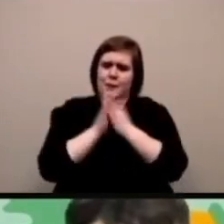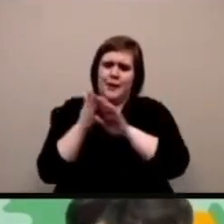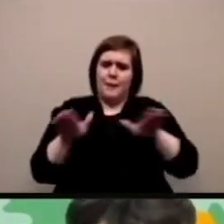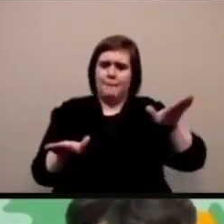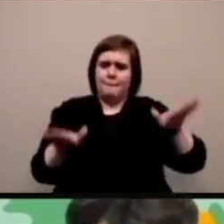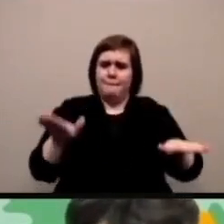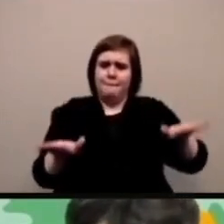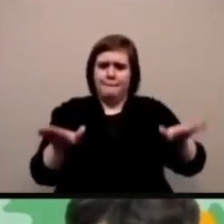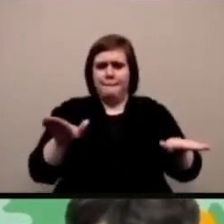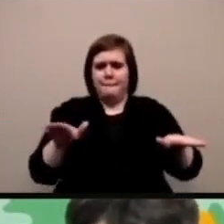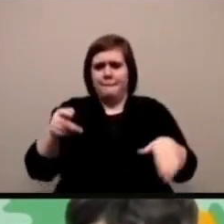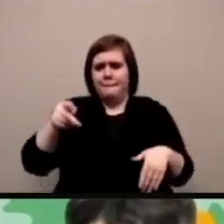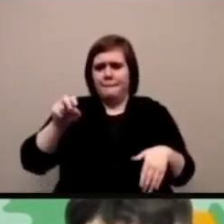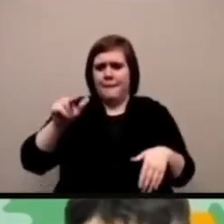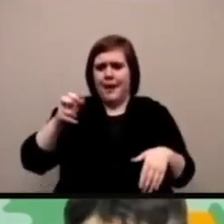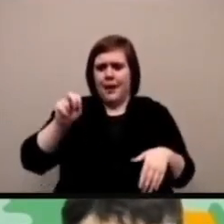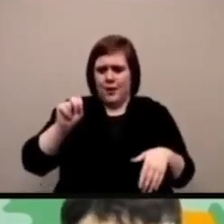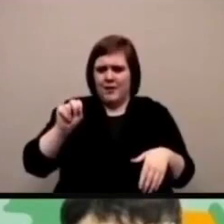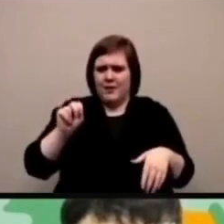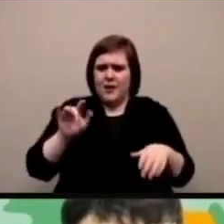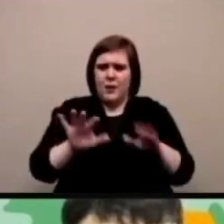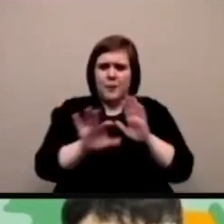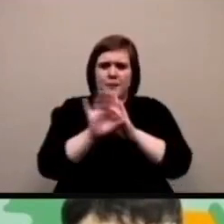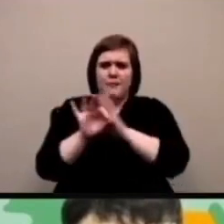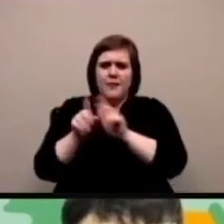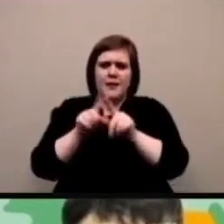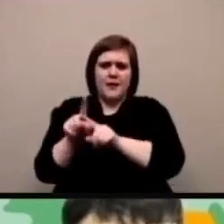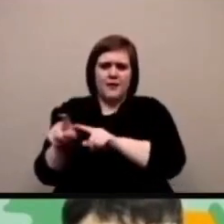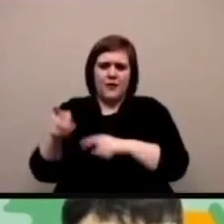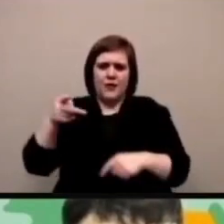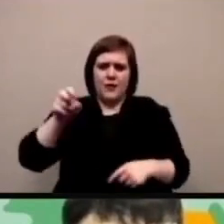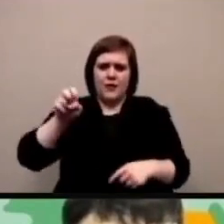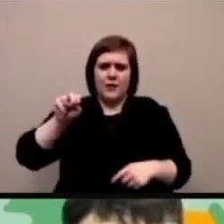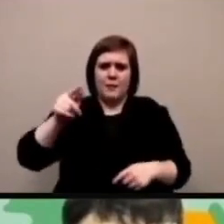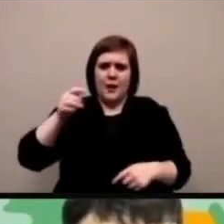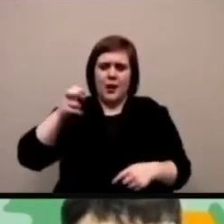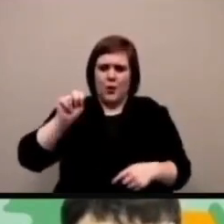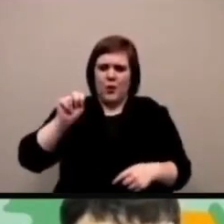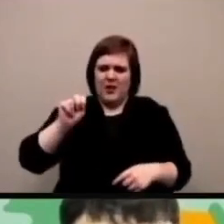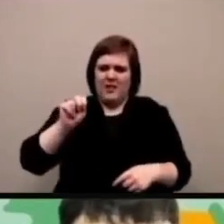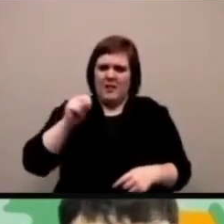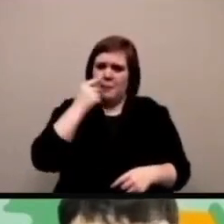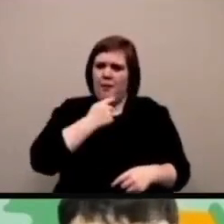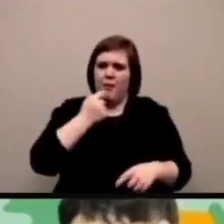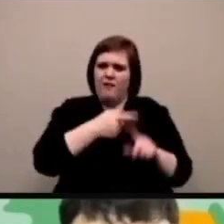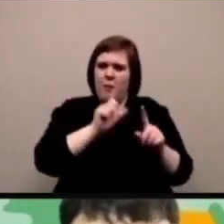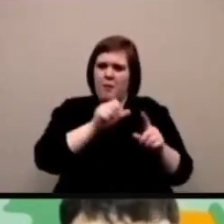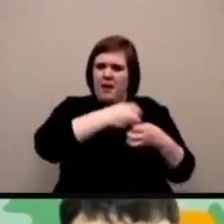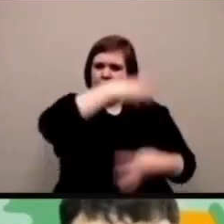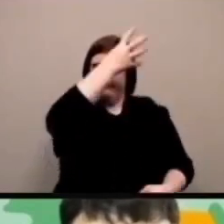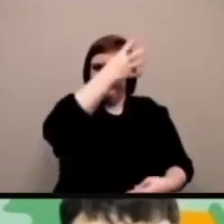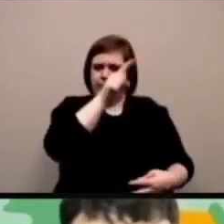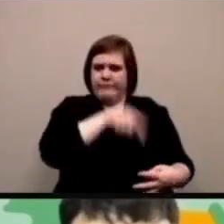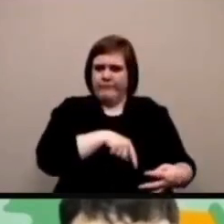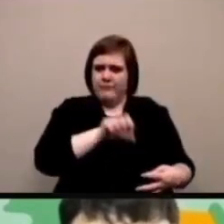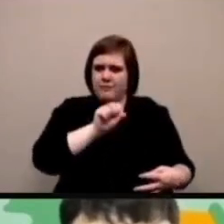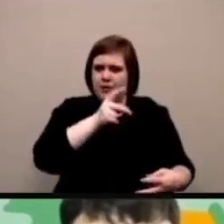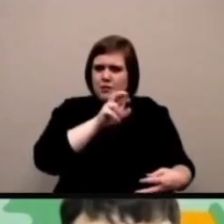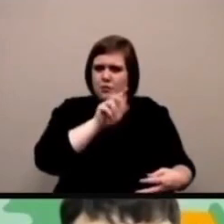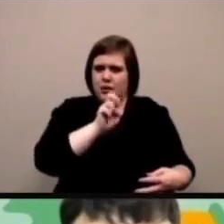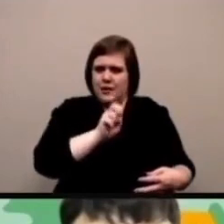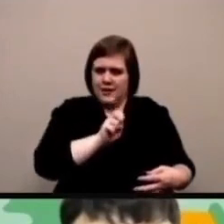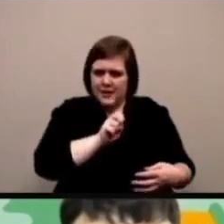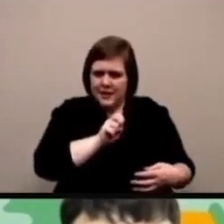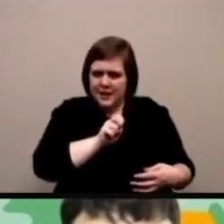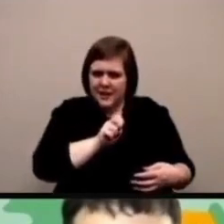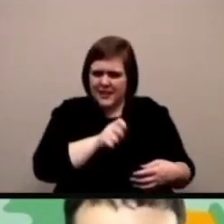画面共有を行いますあまりうまく綺麗機能していないんですけれども私はペンギンに変装したかったですなので